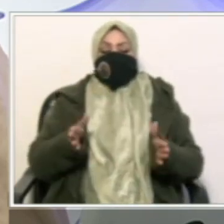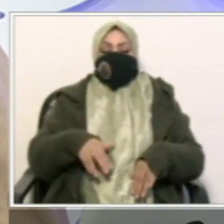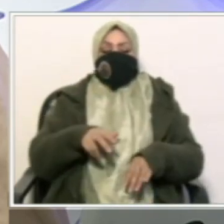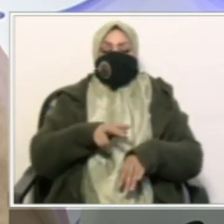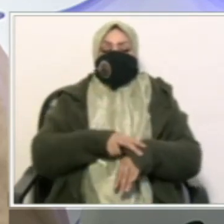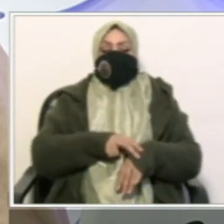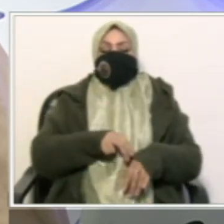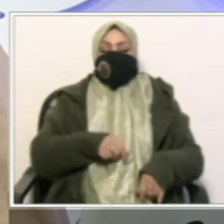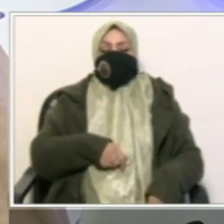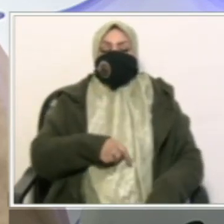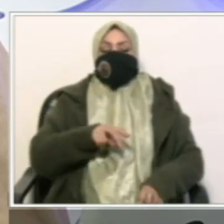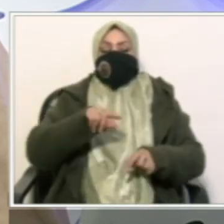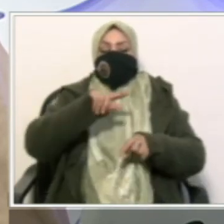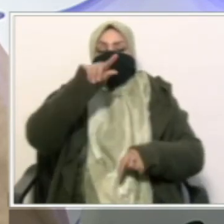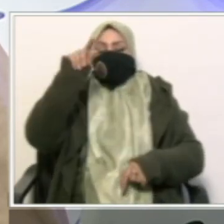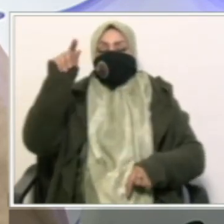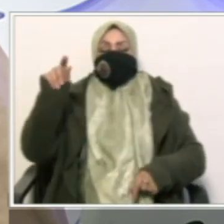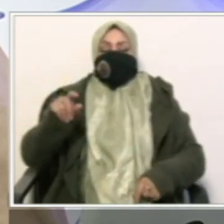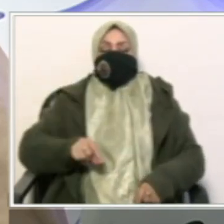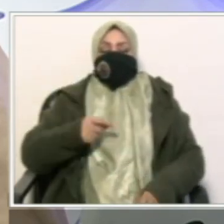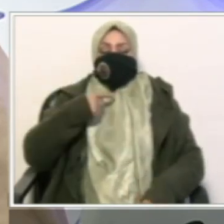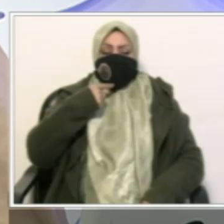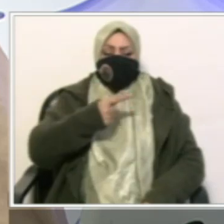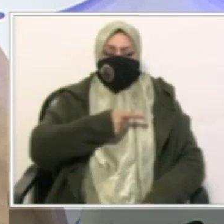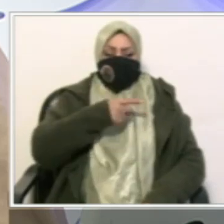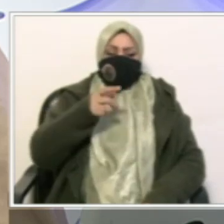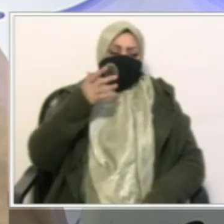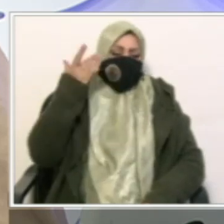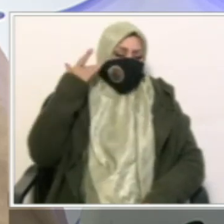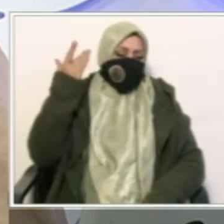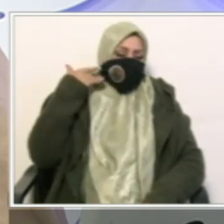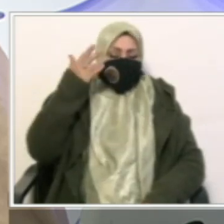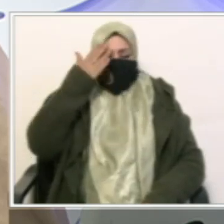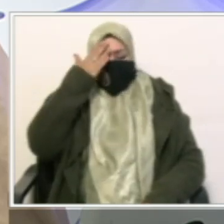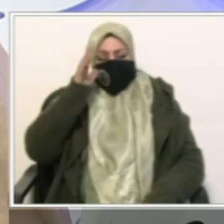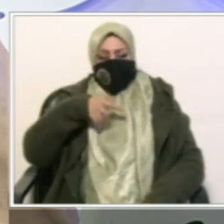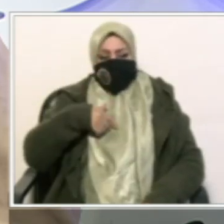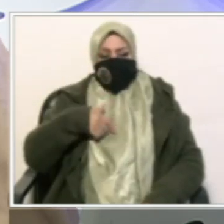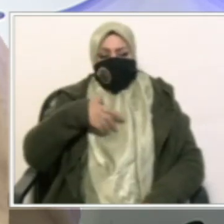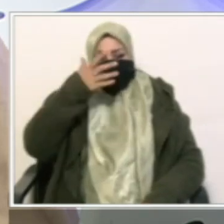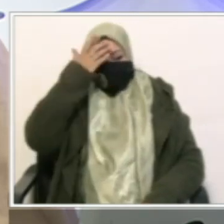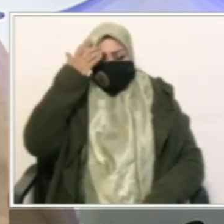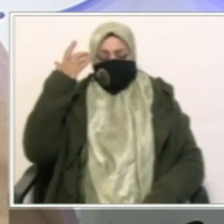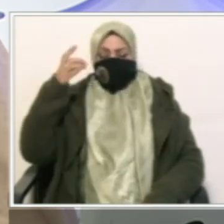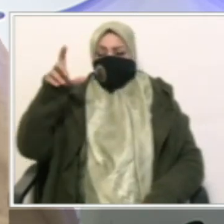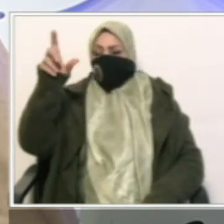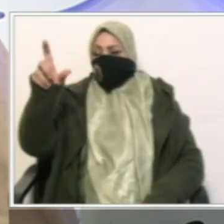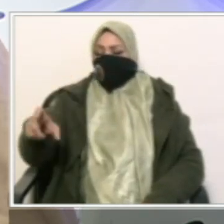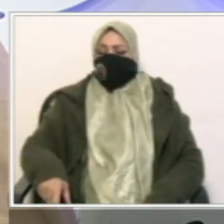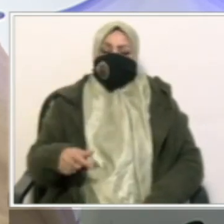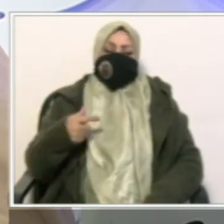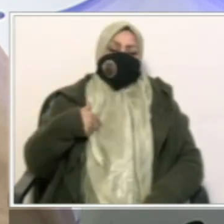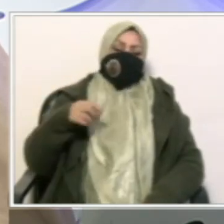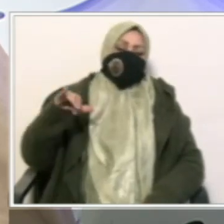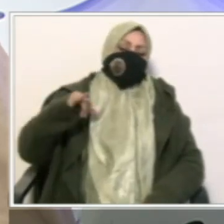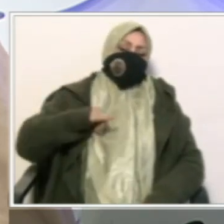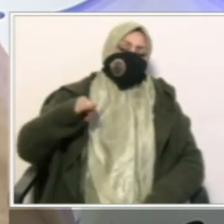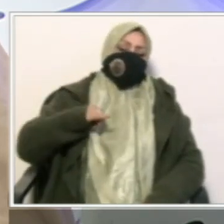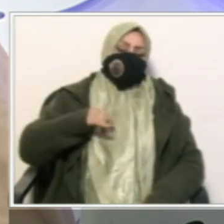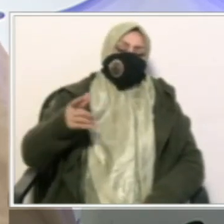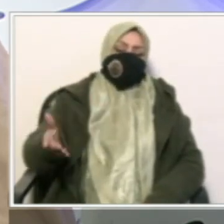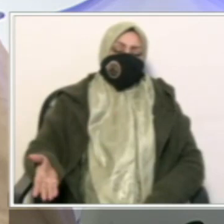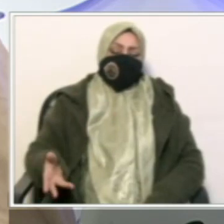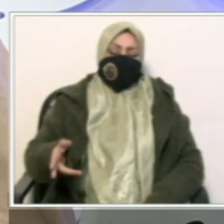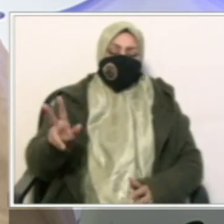وأن يستفيد من أهل الخبرة، ولا ينفرد بآرائه ولا بأقواله ولا باتخاذ قراراته، لأنه كما خوله